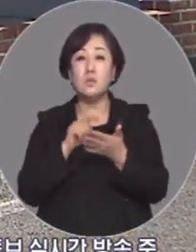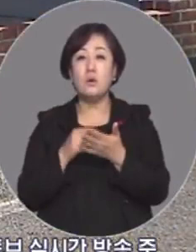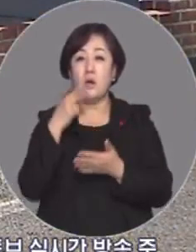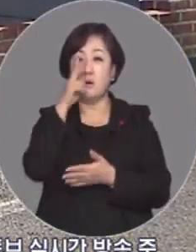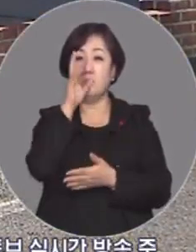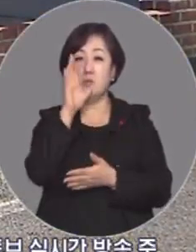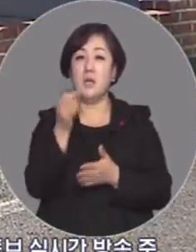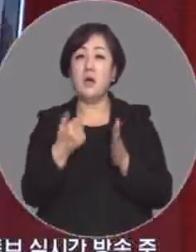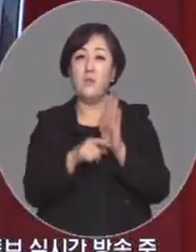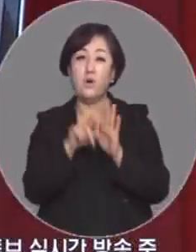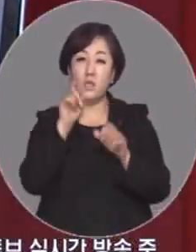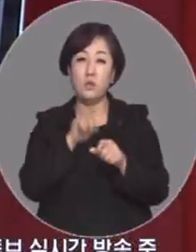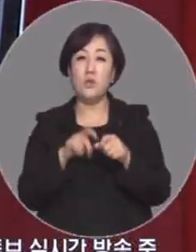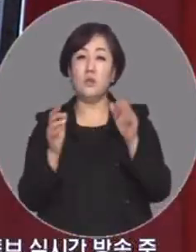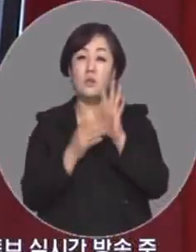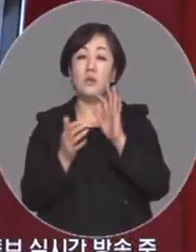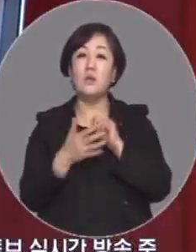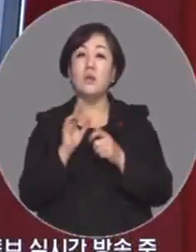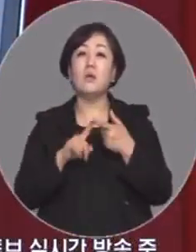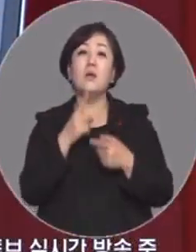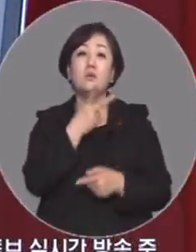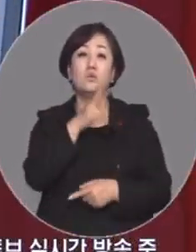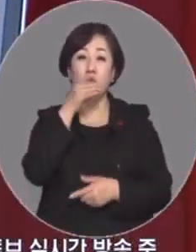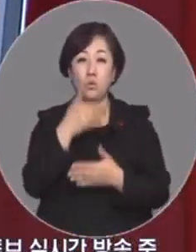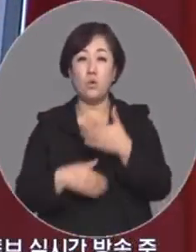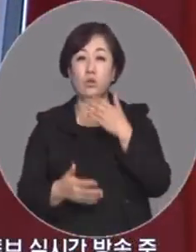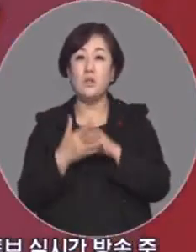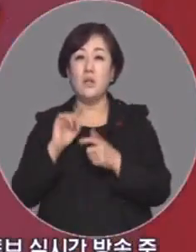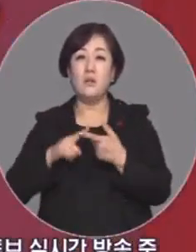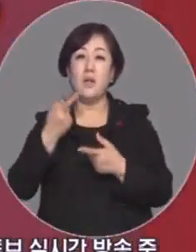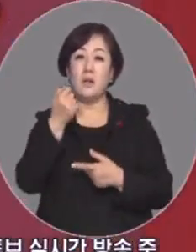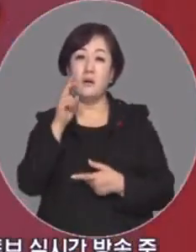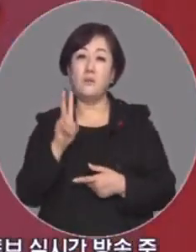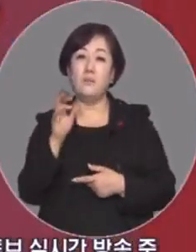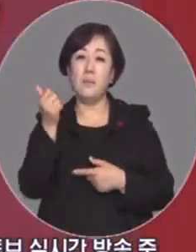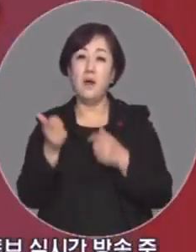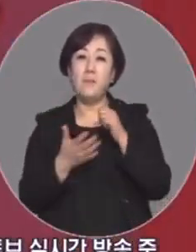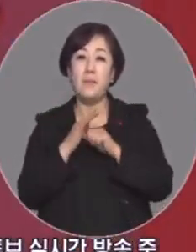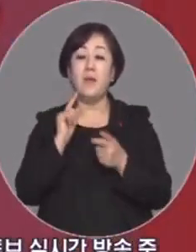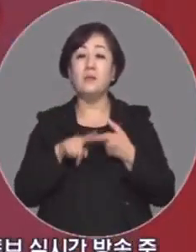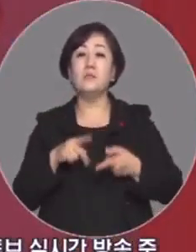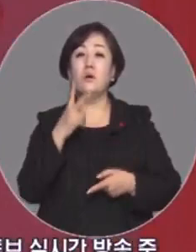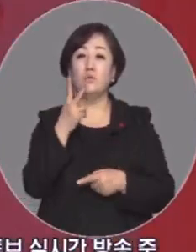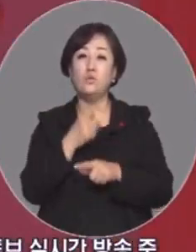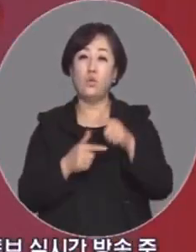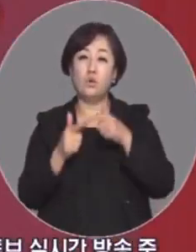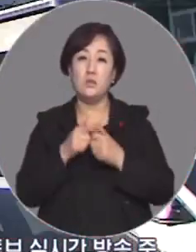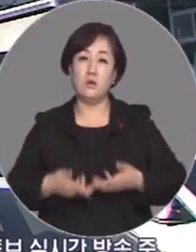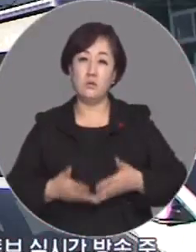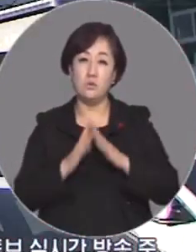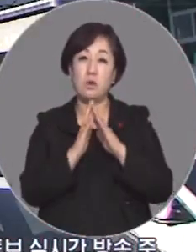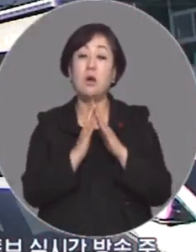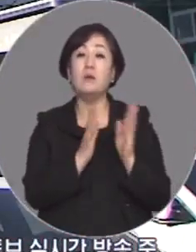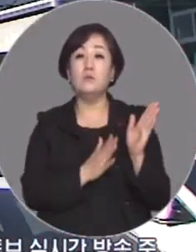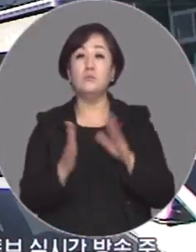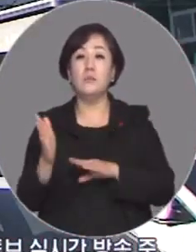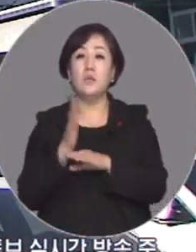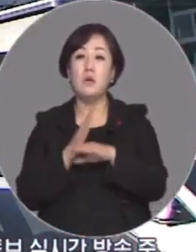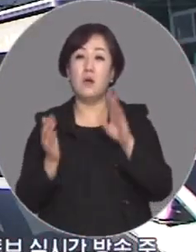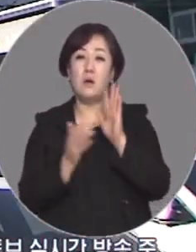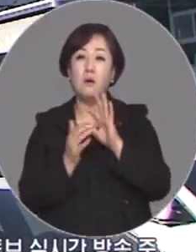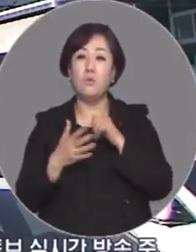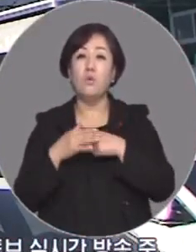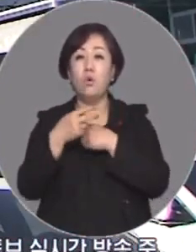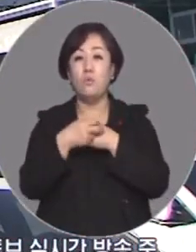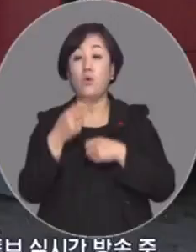위해 기존 선별 진료소 두 곳 외에 음압 장비를 갖춘 임시 진료소 두 곳을 추가로 설치합니다. 보건소